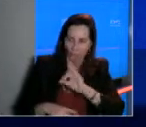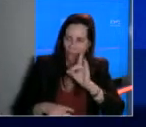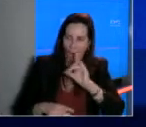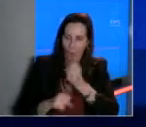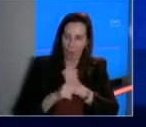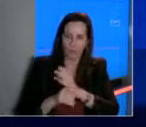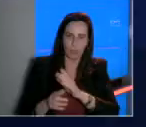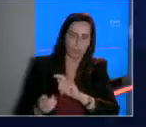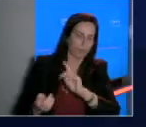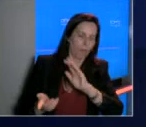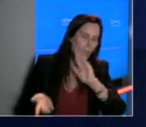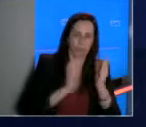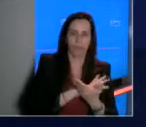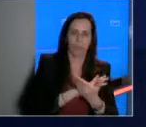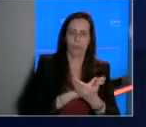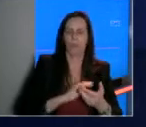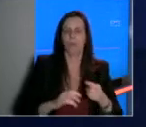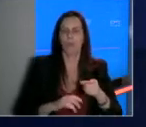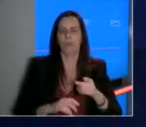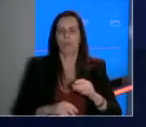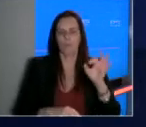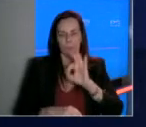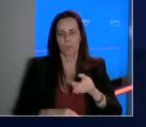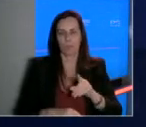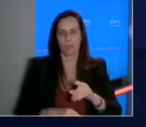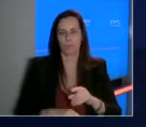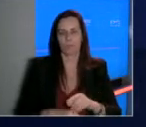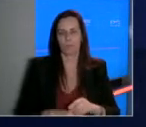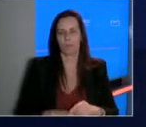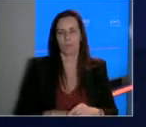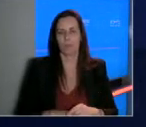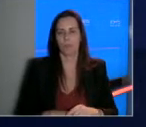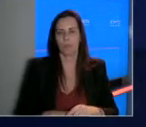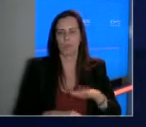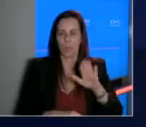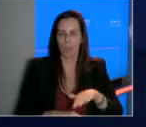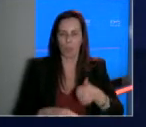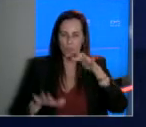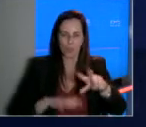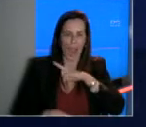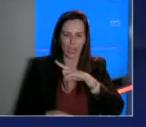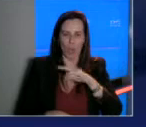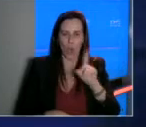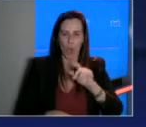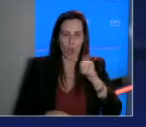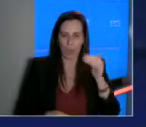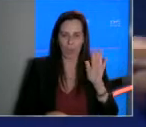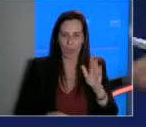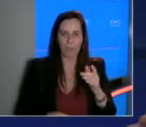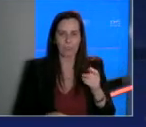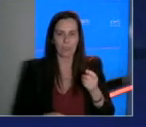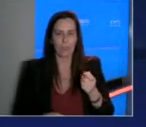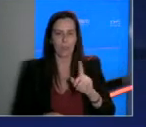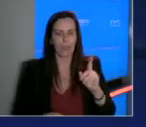עובד. תקשיבי, עם פנדמיה בסדר גודל כזה, ועם וירוס מהסוג הזה שמעולם לא ראינו לפני. גם ראש ממשלת בריטניה לא הכי כאילו... זה קצת